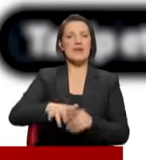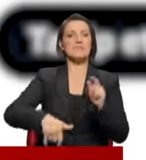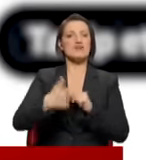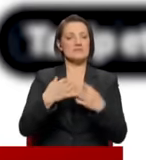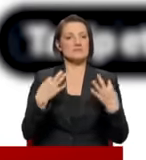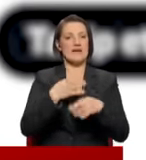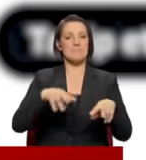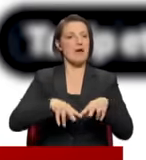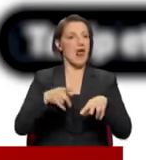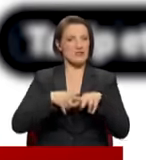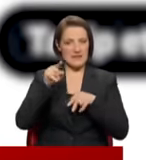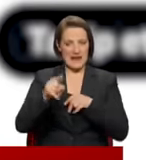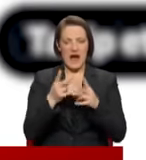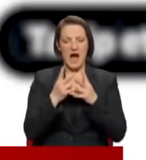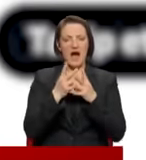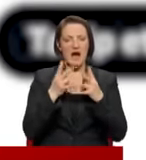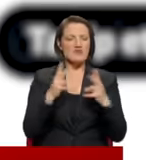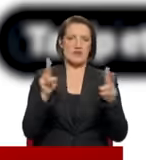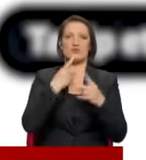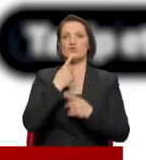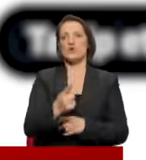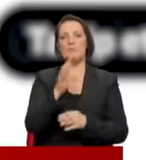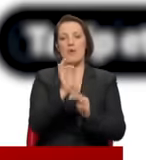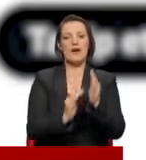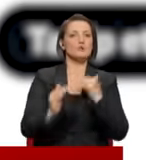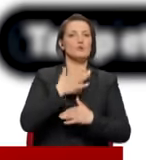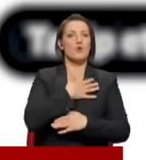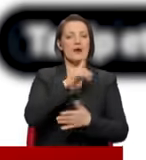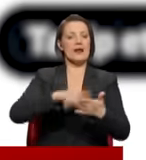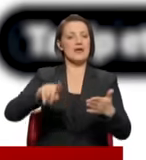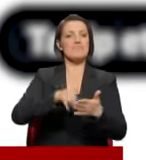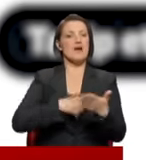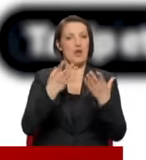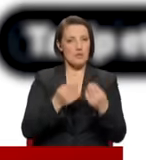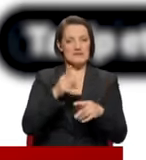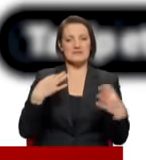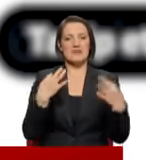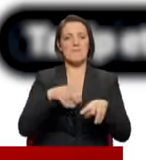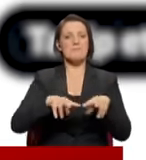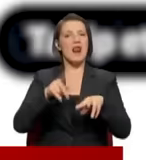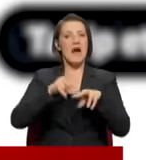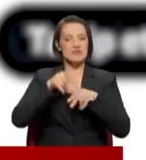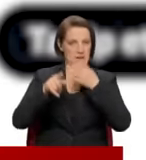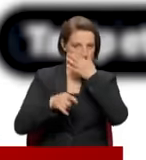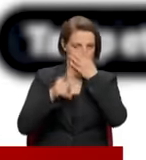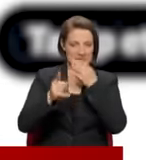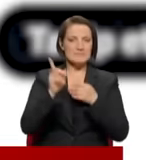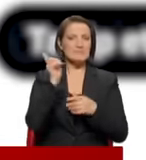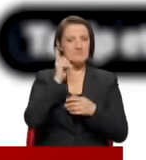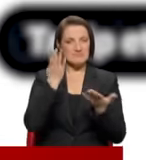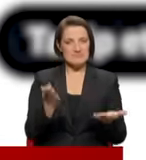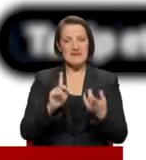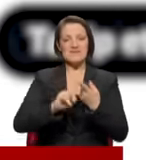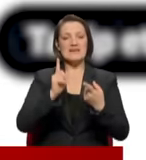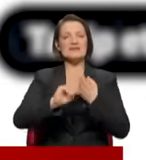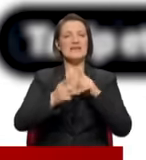başkanımız Sayın Meral Akşener'e açık bir çağrıda bulunuyorum. Olağanüstü kurultayın iptal edilmesi Sayın Meral Akşener'in duruşuna, itibarına